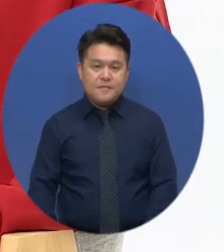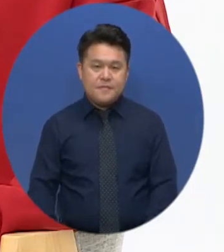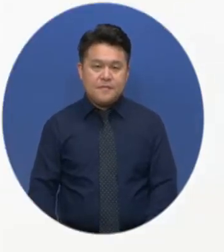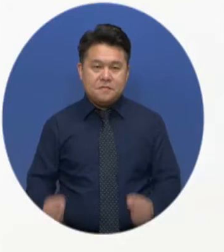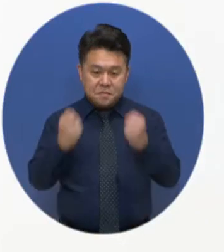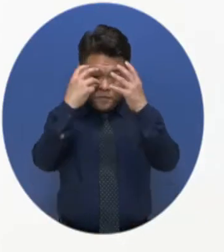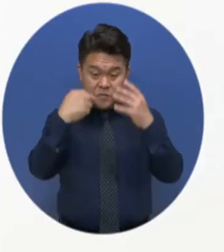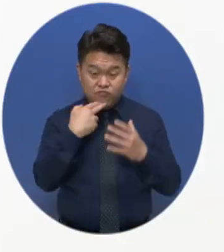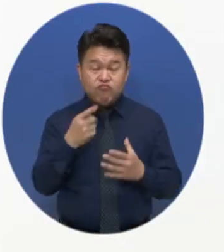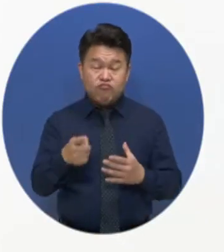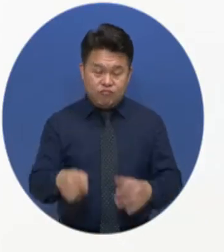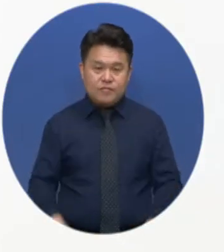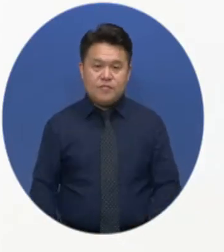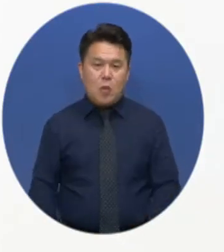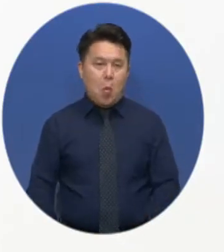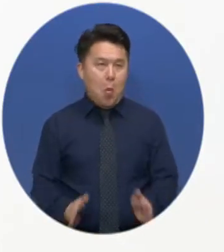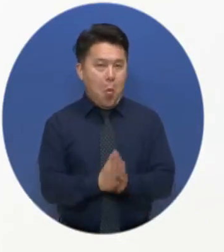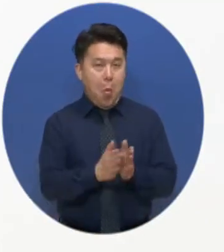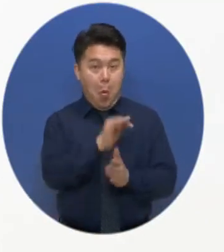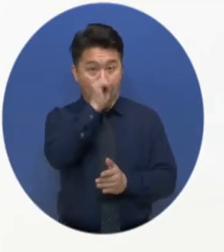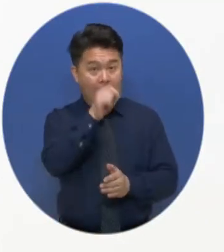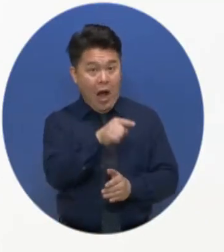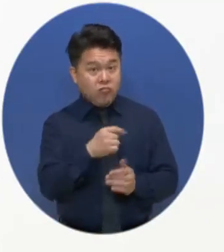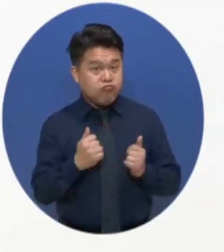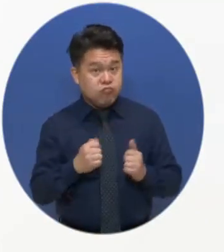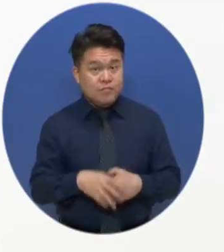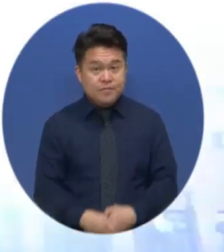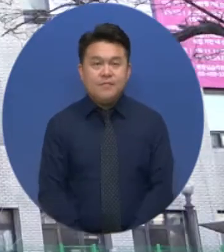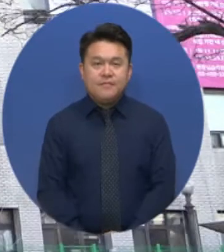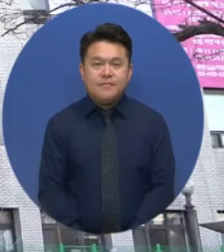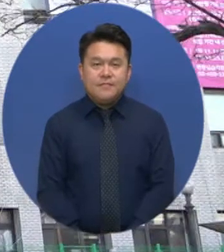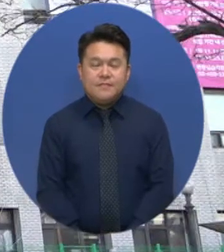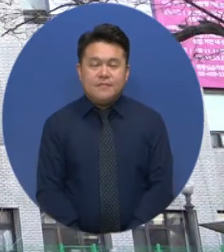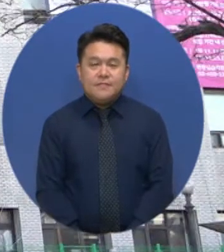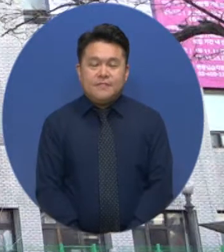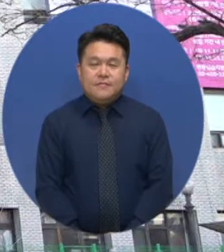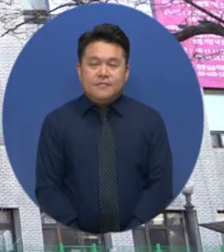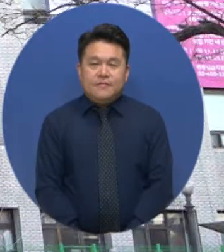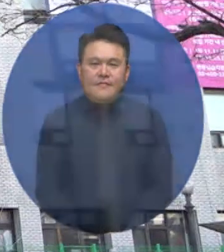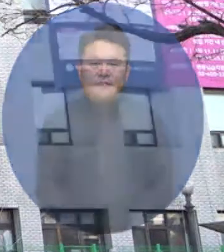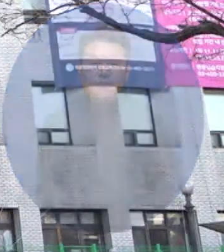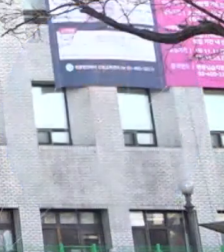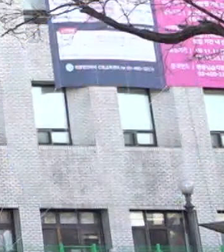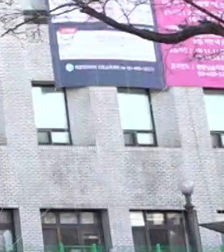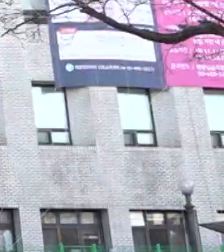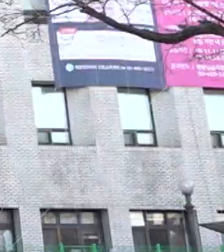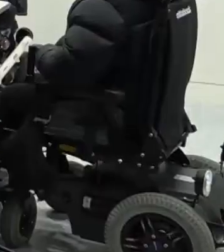부어 보이는 아, 야, 그 좋은 거네, 좋은 팁. 선생님이 하면 좋을